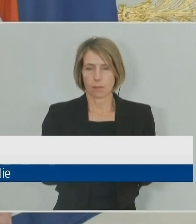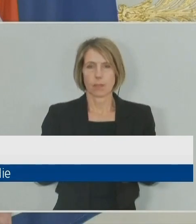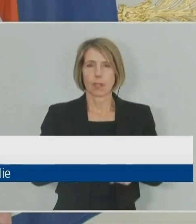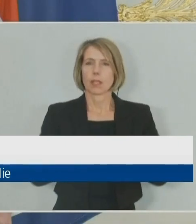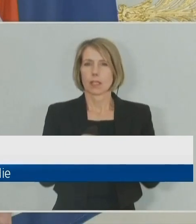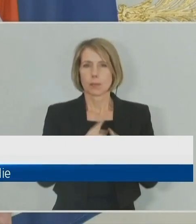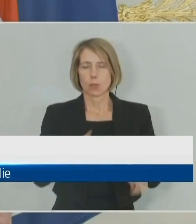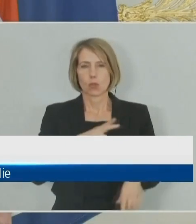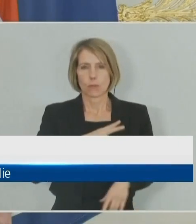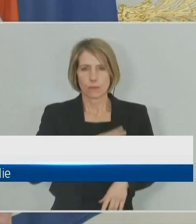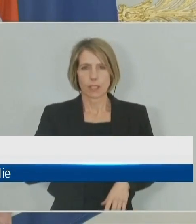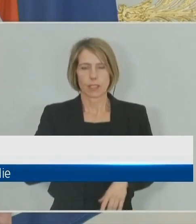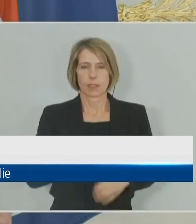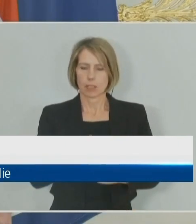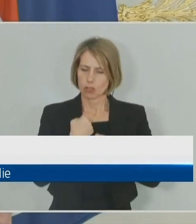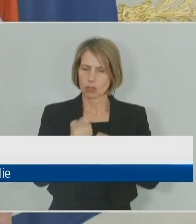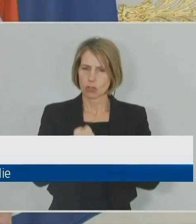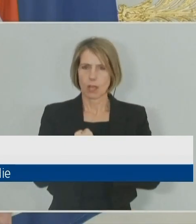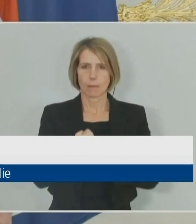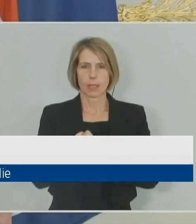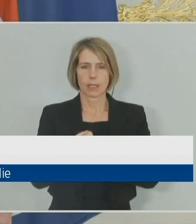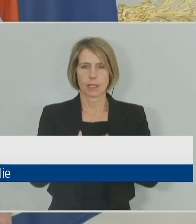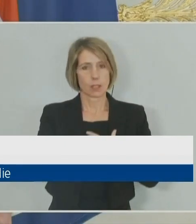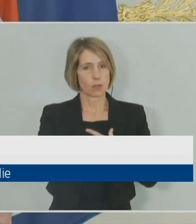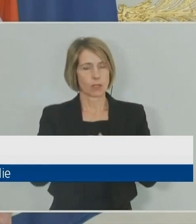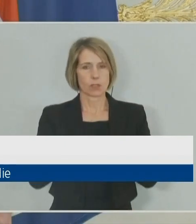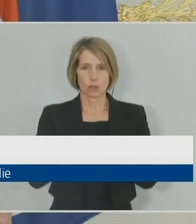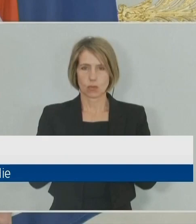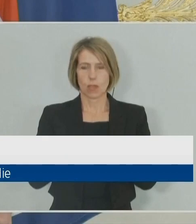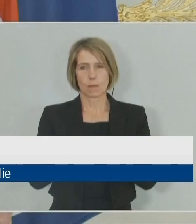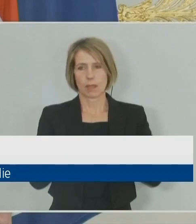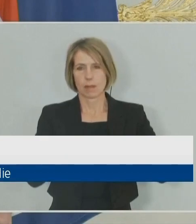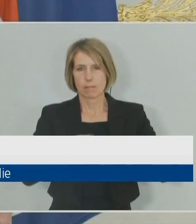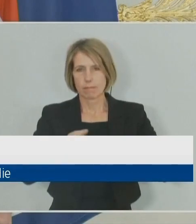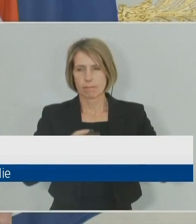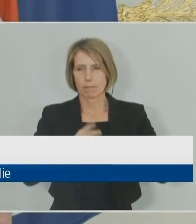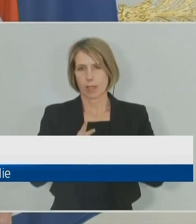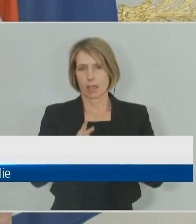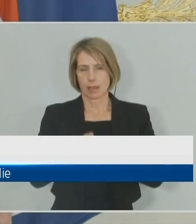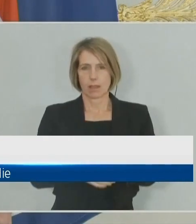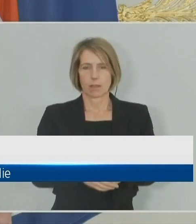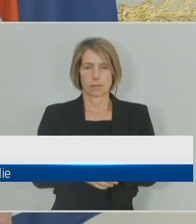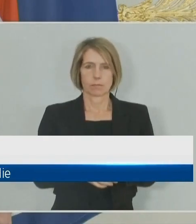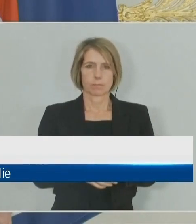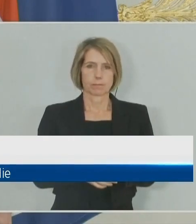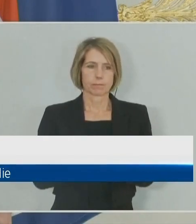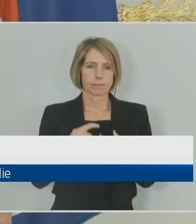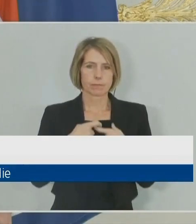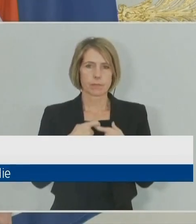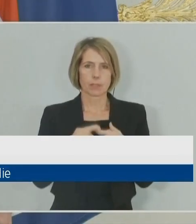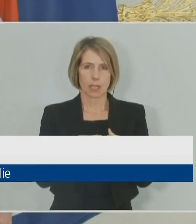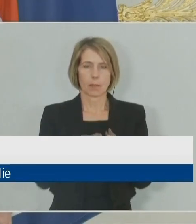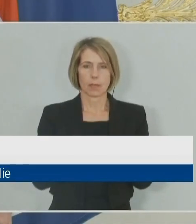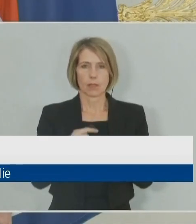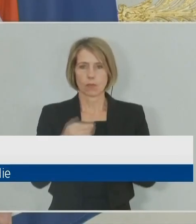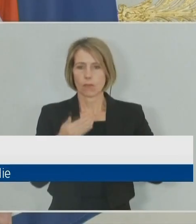Sigurisht që kemi pasur diskutime edhe me shkëlqyerjen e tij, presidentin e Serbisë, pra gjithmonë jemi në kërkim